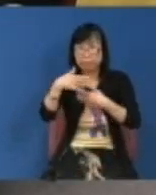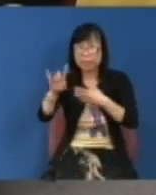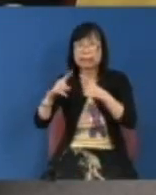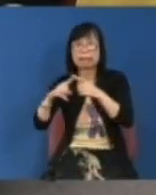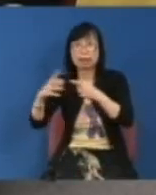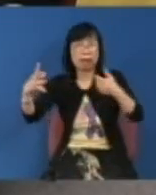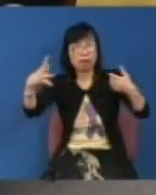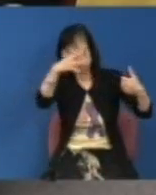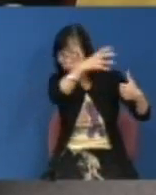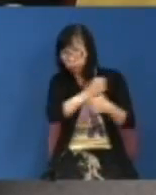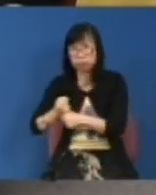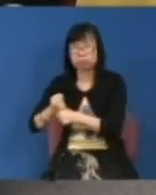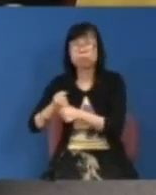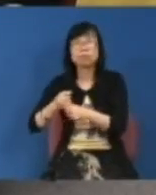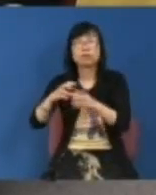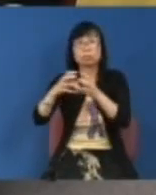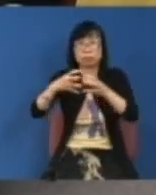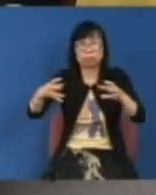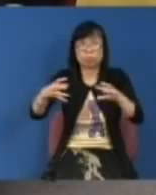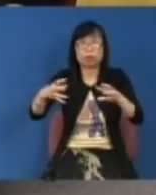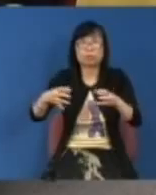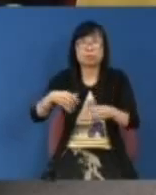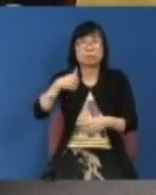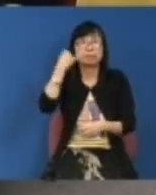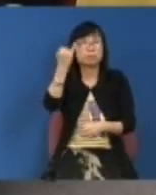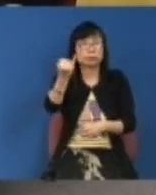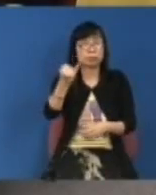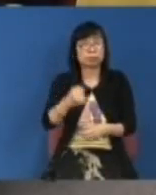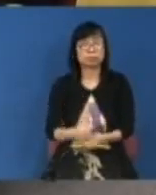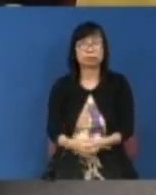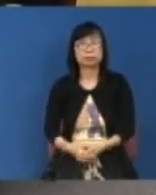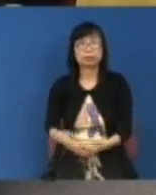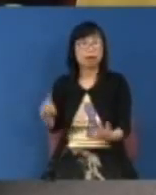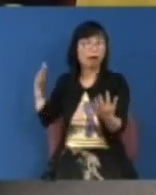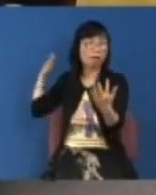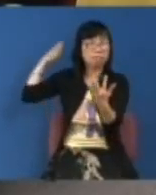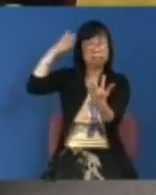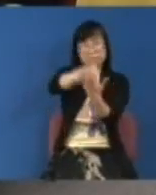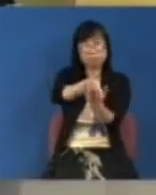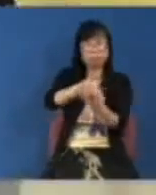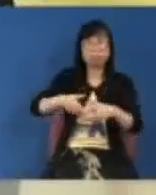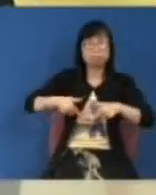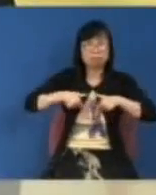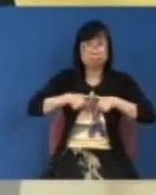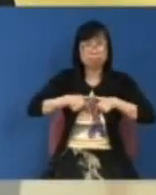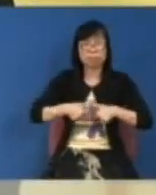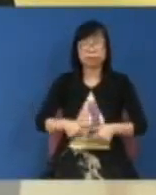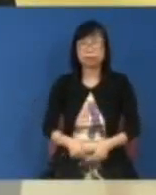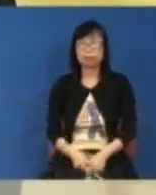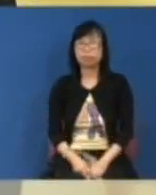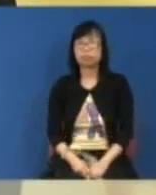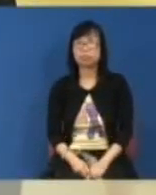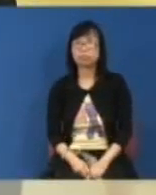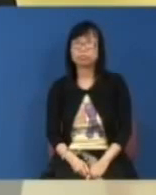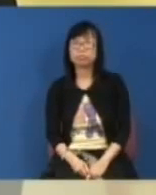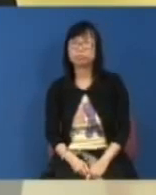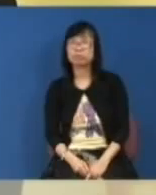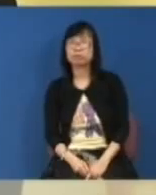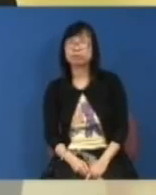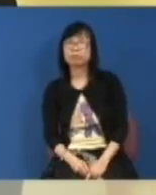㗎啦，係嘛？因為直襲你嘅心臟啊嘛。其實而家成個問題就係、